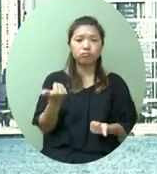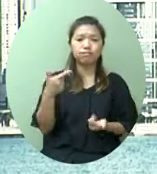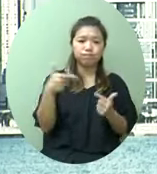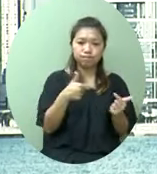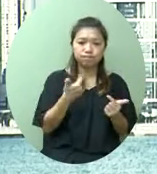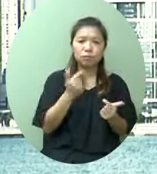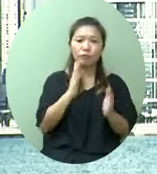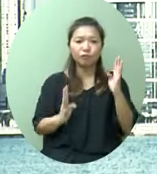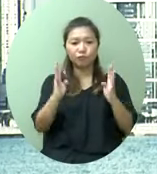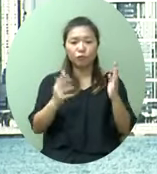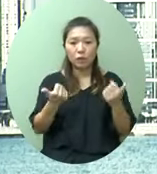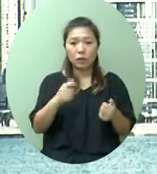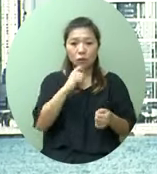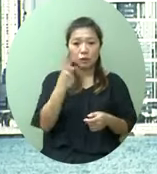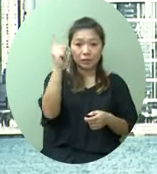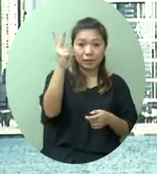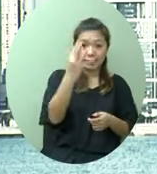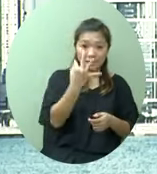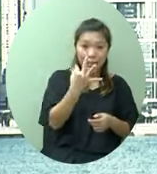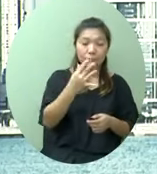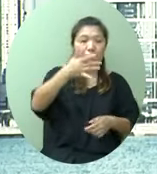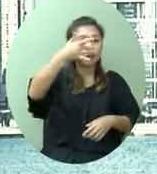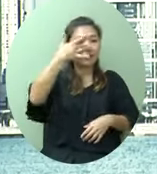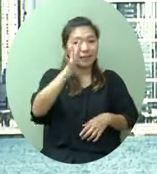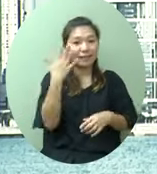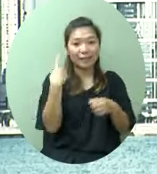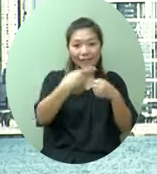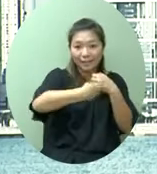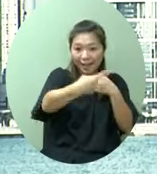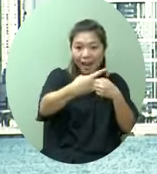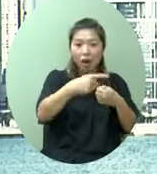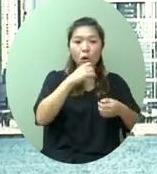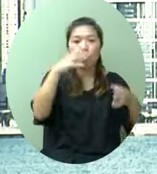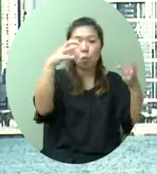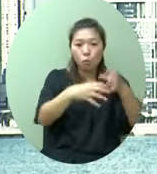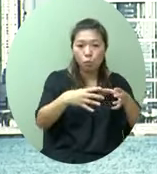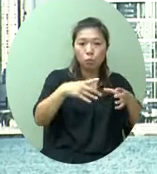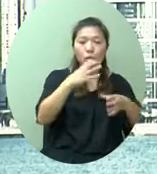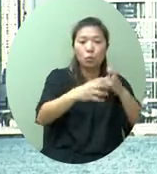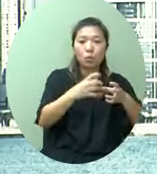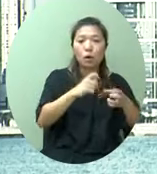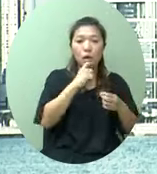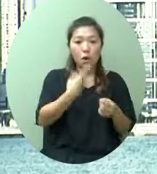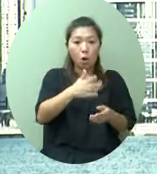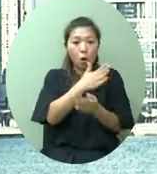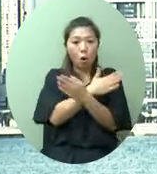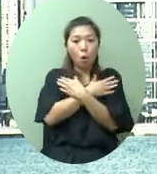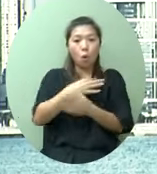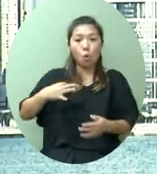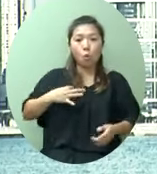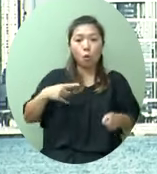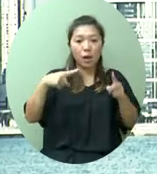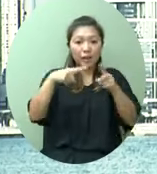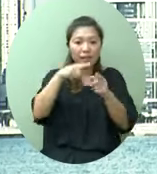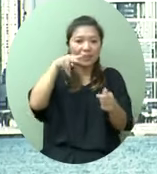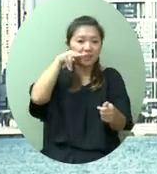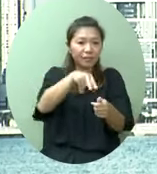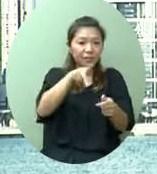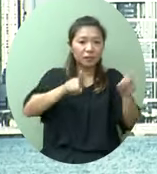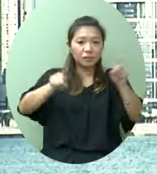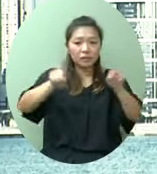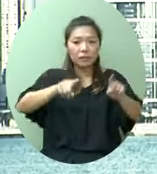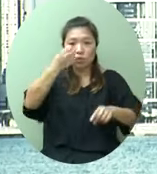度，三場重要選舉嘅首場咧亦都係順利進行咗，可以確保愛國者治港。有咗呢兩大嘅